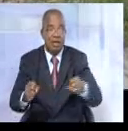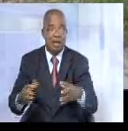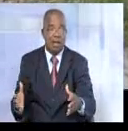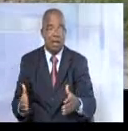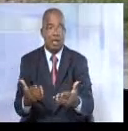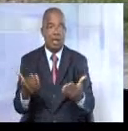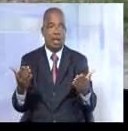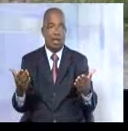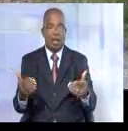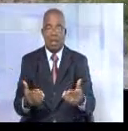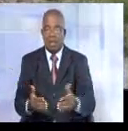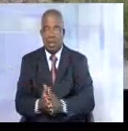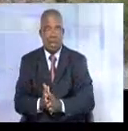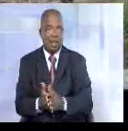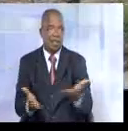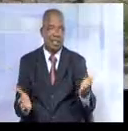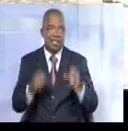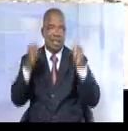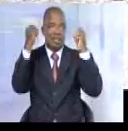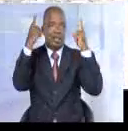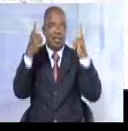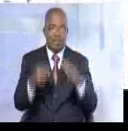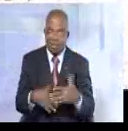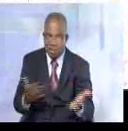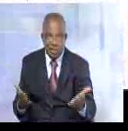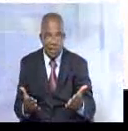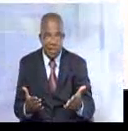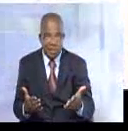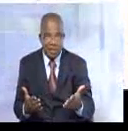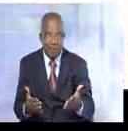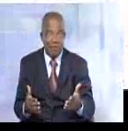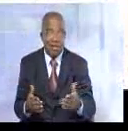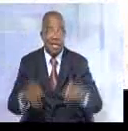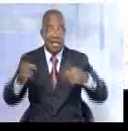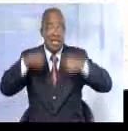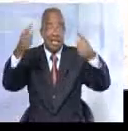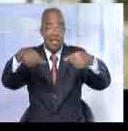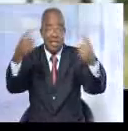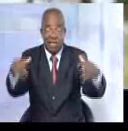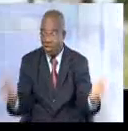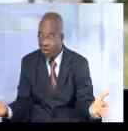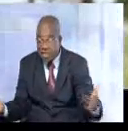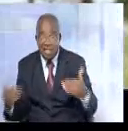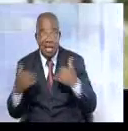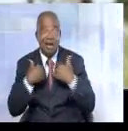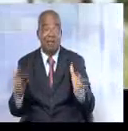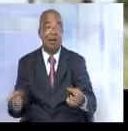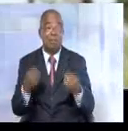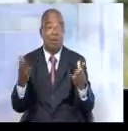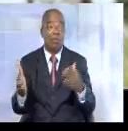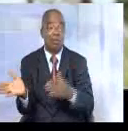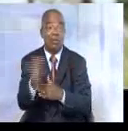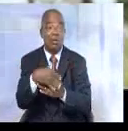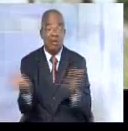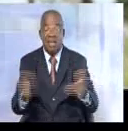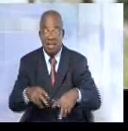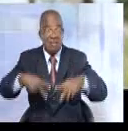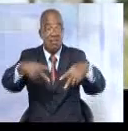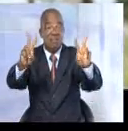en activité principale. Grâce aux revenus de la pêche, Olivier réussit à se prendre en charge. Et dans ça, il ne me demande pas l'argent. Souvent, quand il vend son